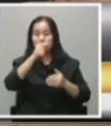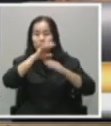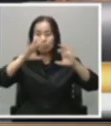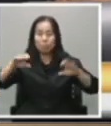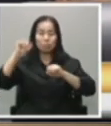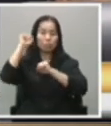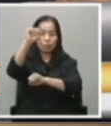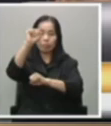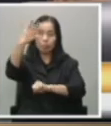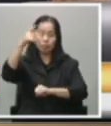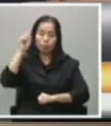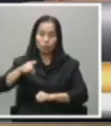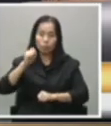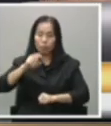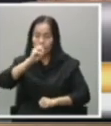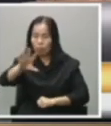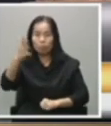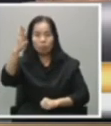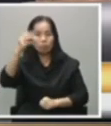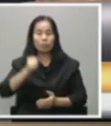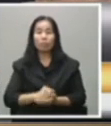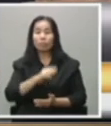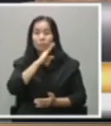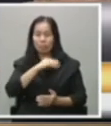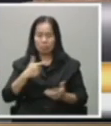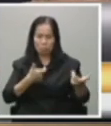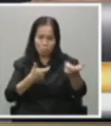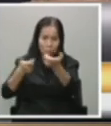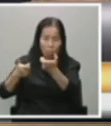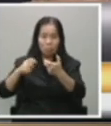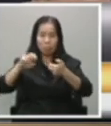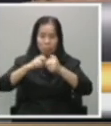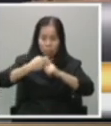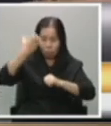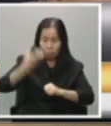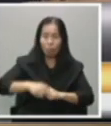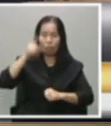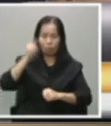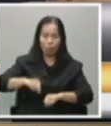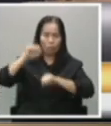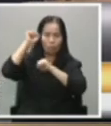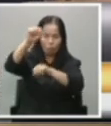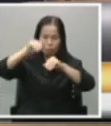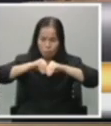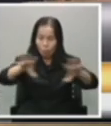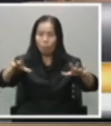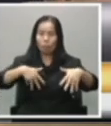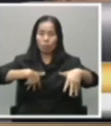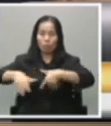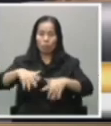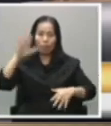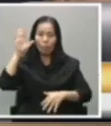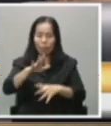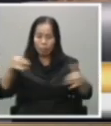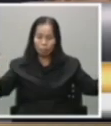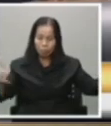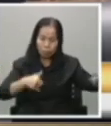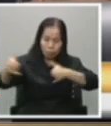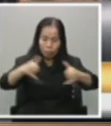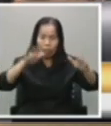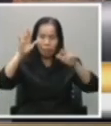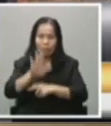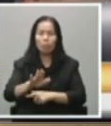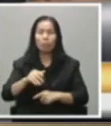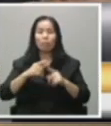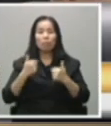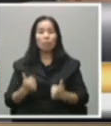การณ์ฉุกเฉินทั้งที่เหตุการณ์มีความรุนแรงมีพี่น้องประชาชนล้มเจ็บตายเป็นจำนวนมากเหตุการ